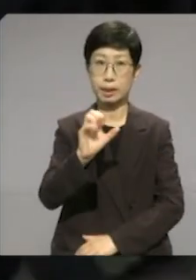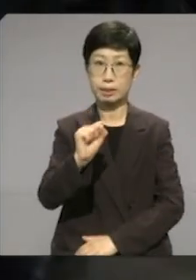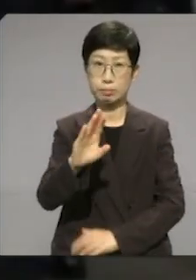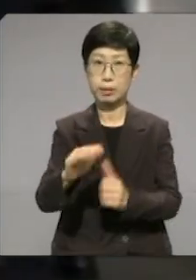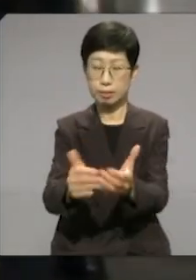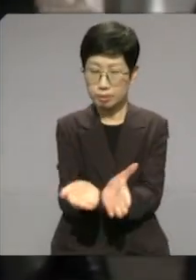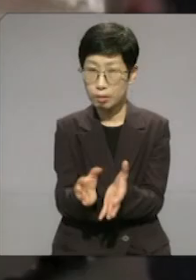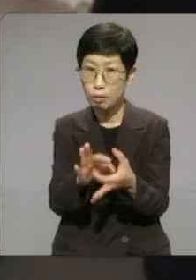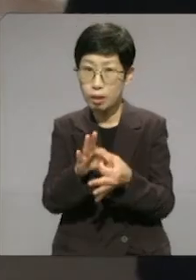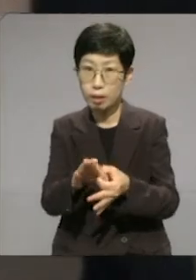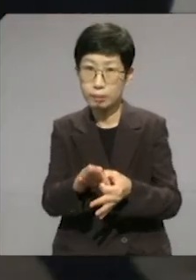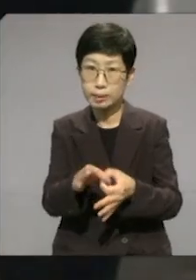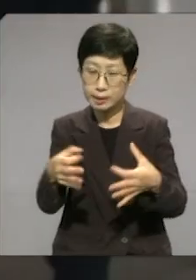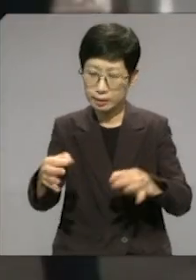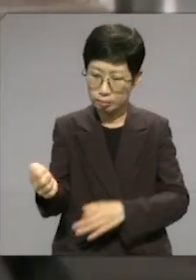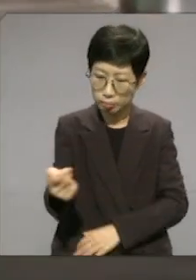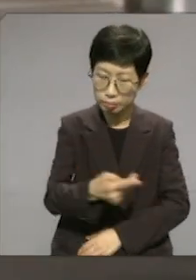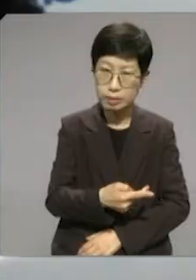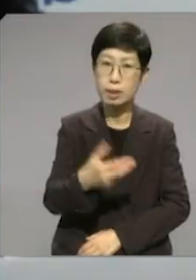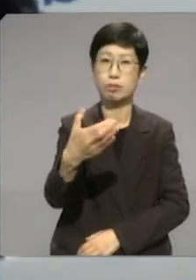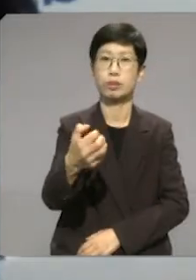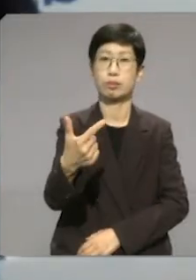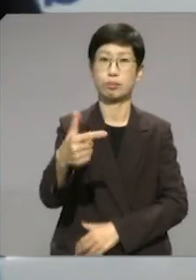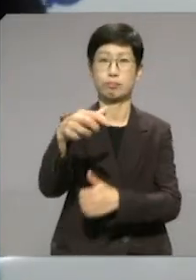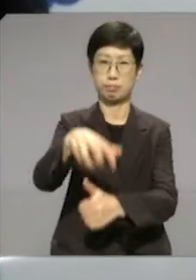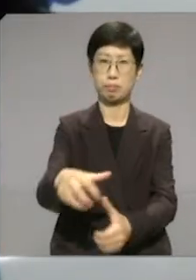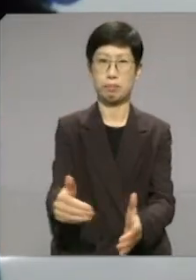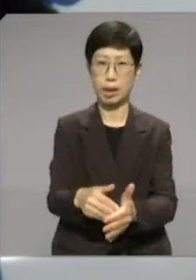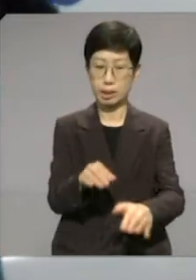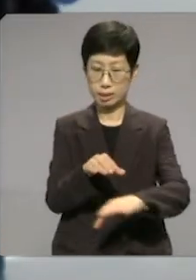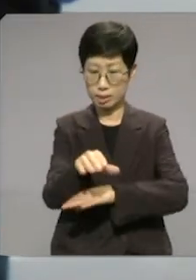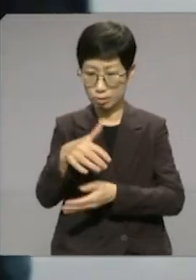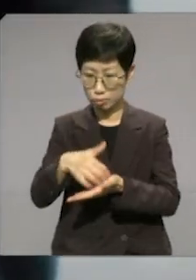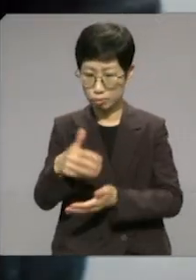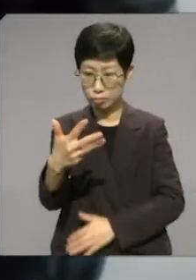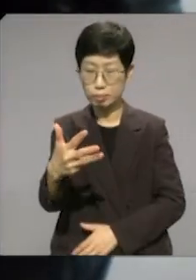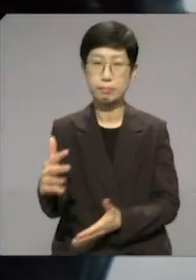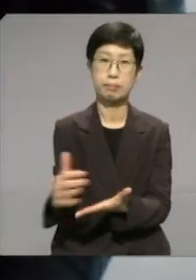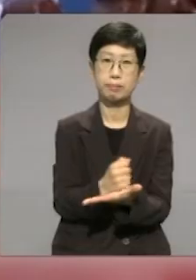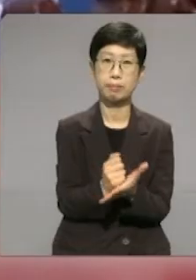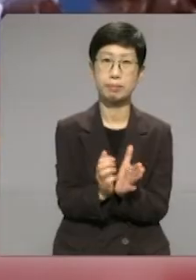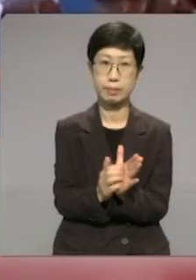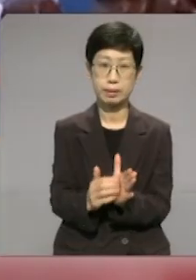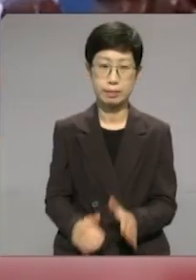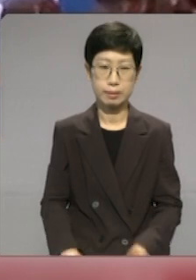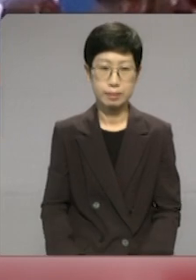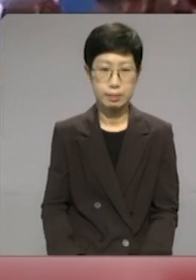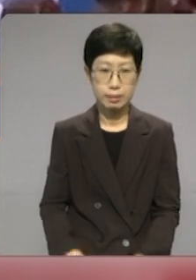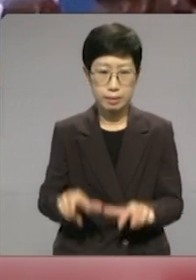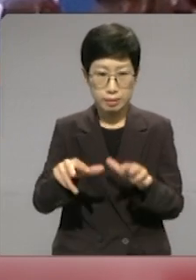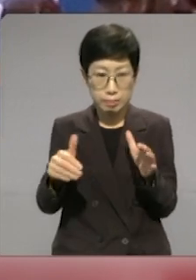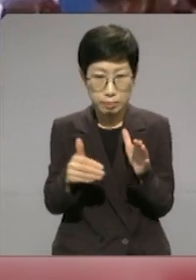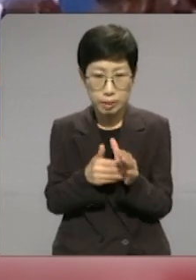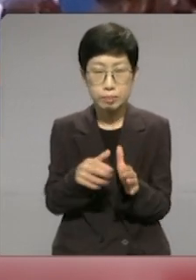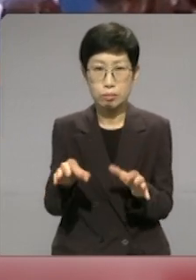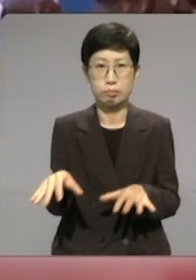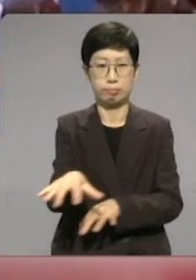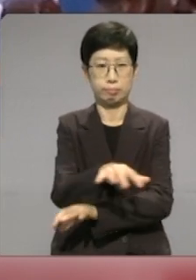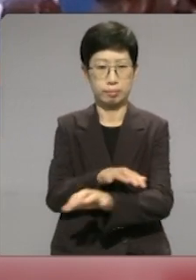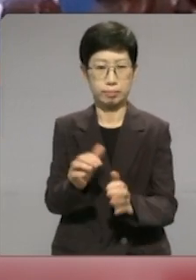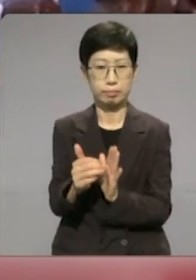관련된 계좌 96개를 동결하고 차량 8대를 압수했습니다. Sehingga kini ya pembukuan